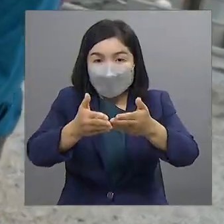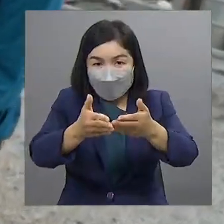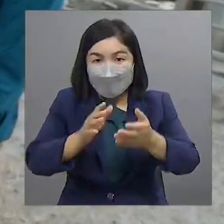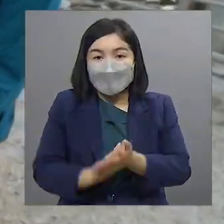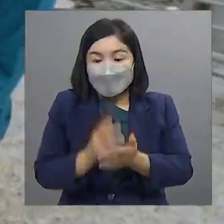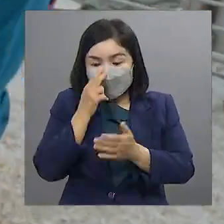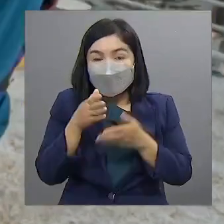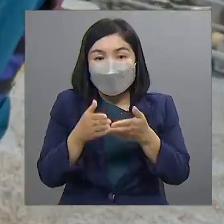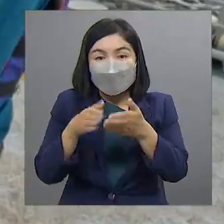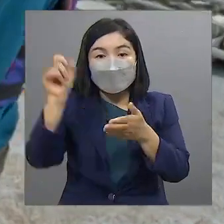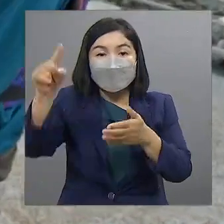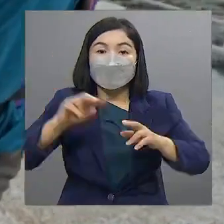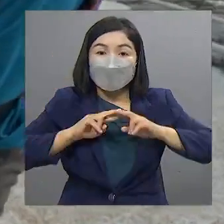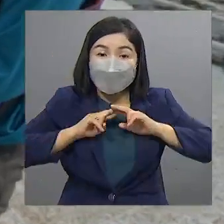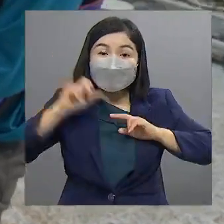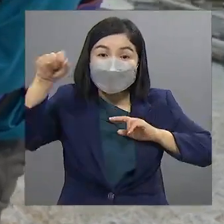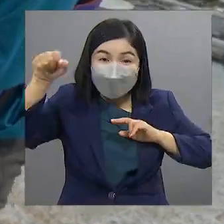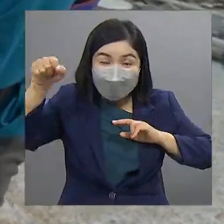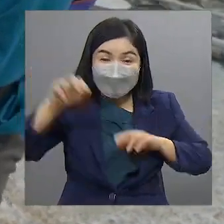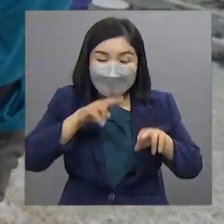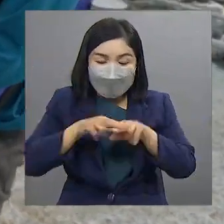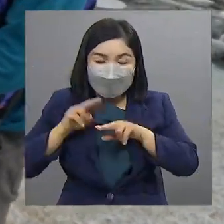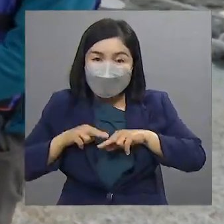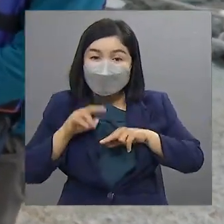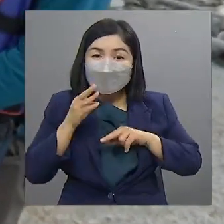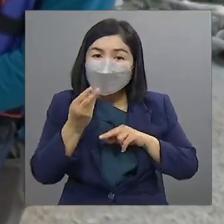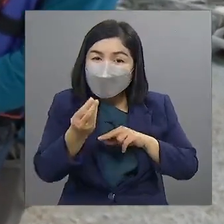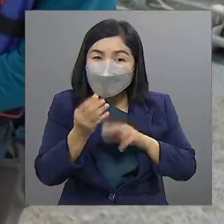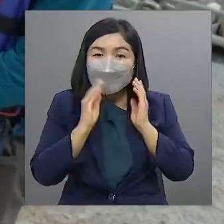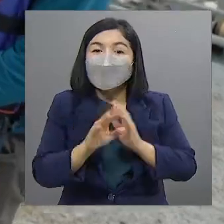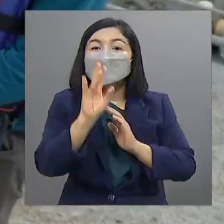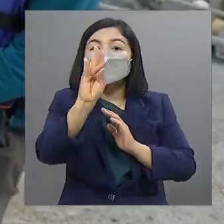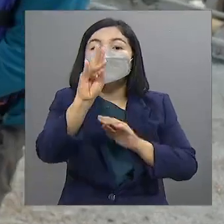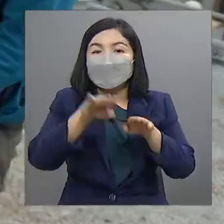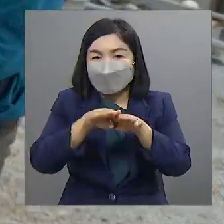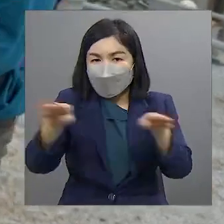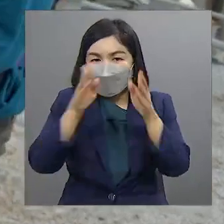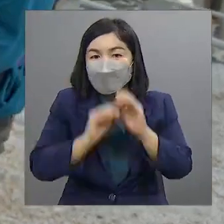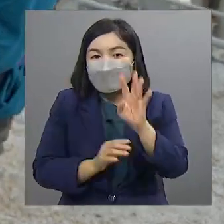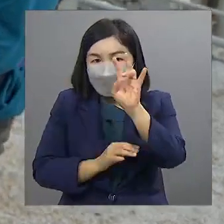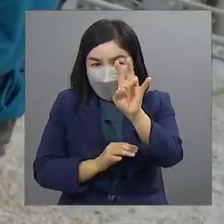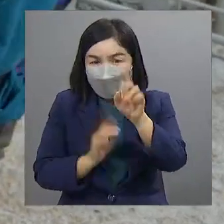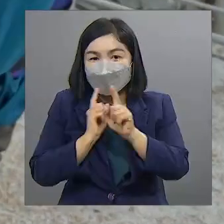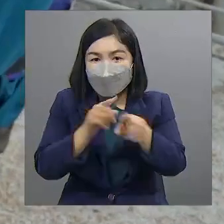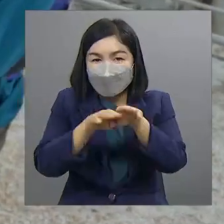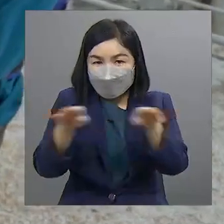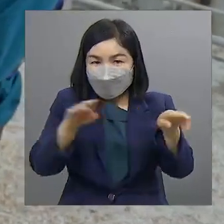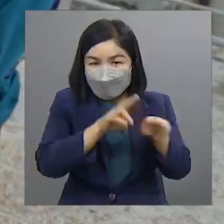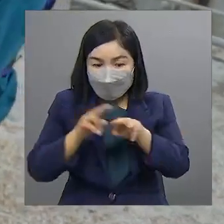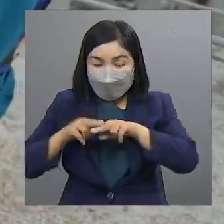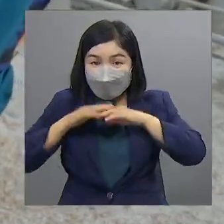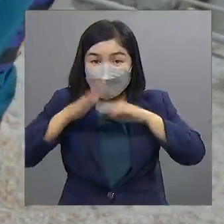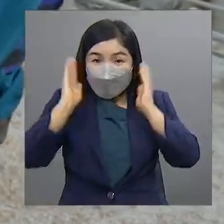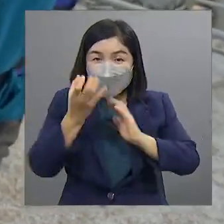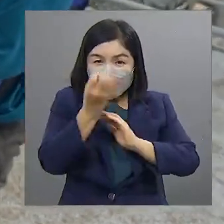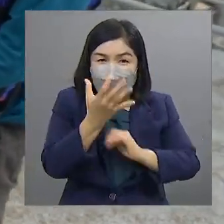ย่างนี้นั่งได้กี่ที่อะคะ 7คนครับมาตรฐานของเรือเขา อ๋อก็แล้วถ้าหากว่านั่งเกินเป็นไงอันตรายอะ